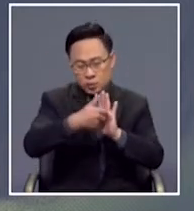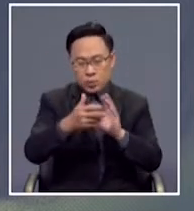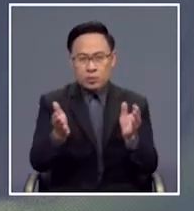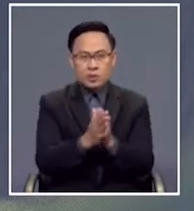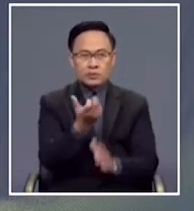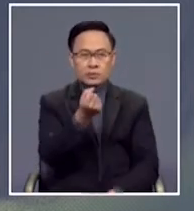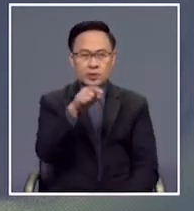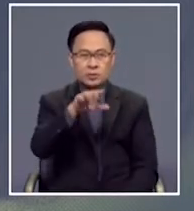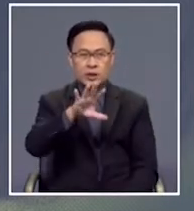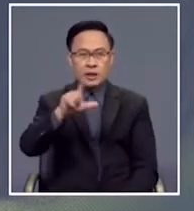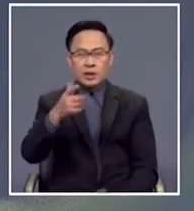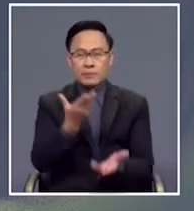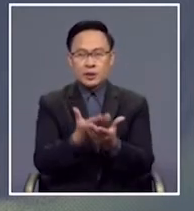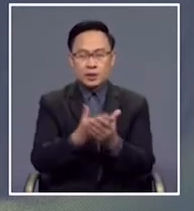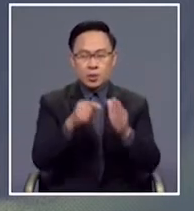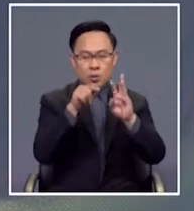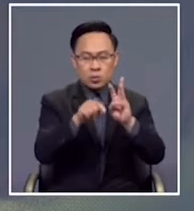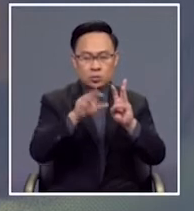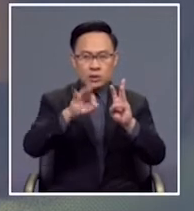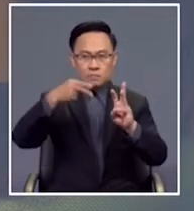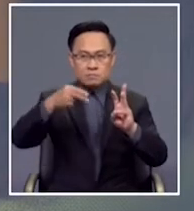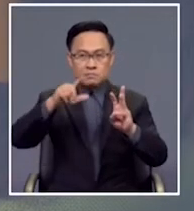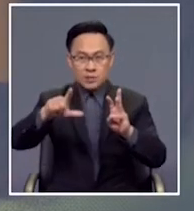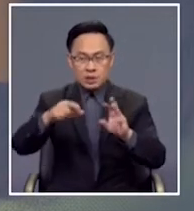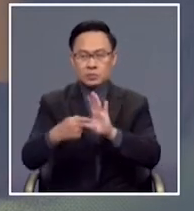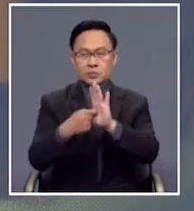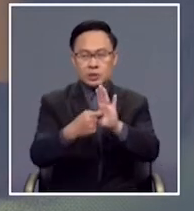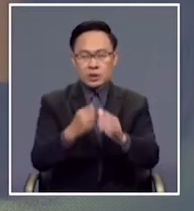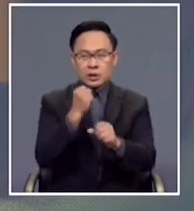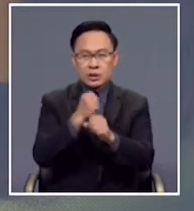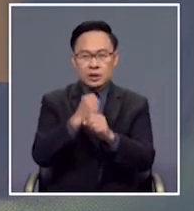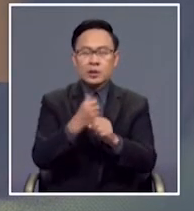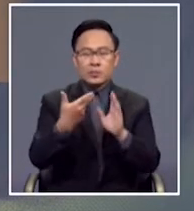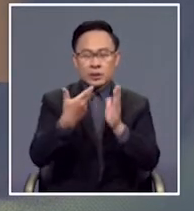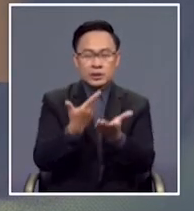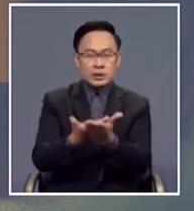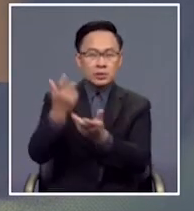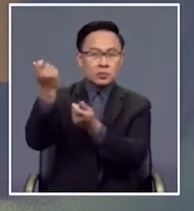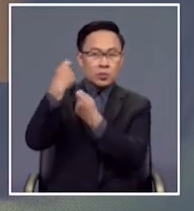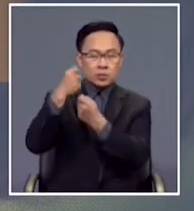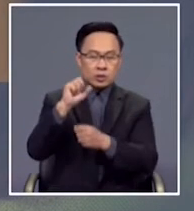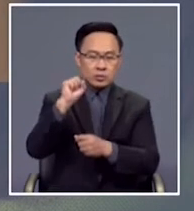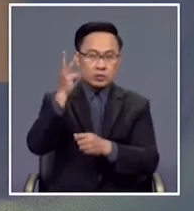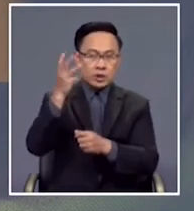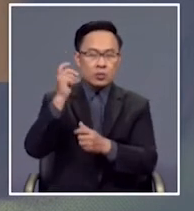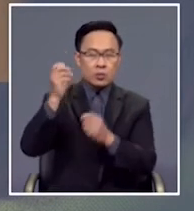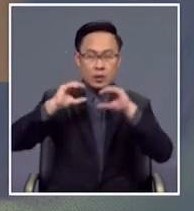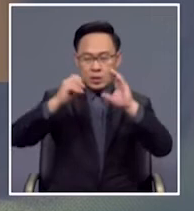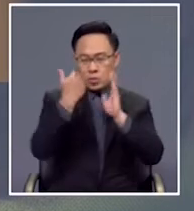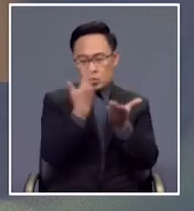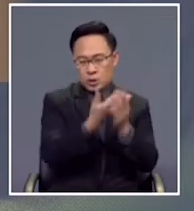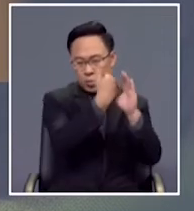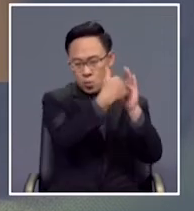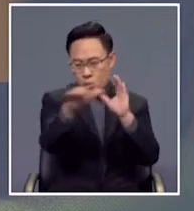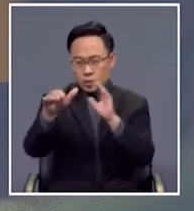วมเป็นเงิน 6.9 หมื่นล้านบาทซึ่งเป็นส่วนหนึ่งเป็นการโอนเงินสวัสดิการจากรัฐบาลไปยังประชาชนผู้มีสิทธิ์เป็นจำ